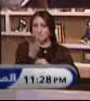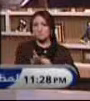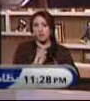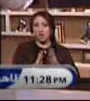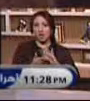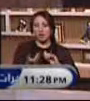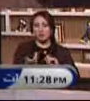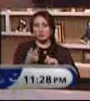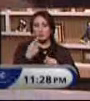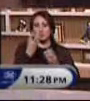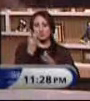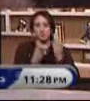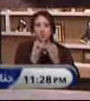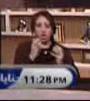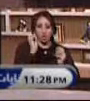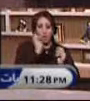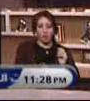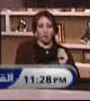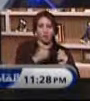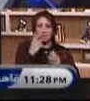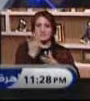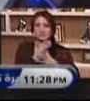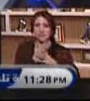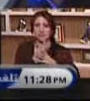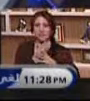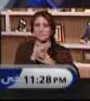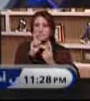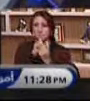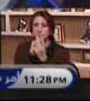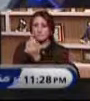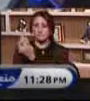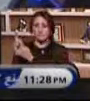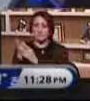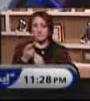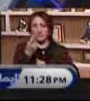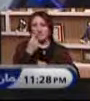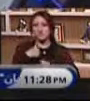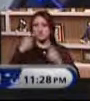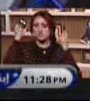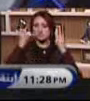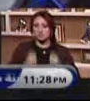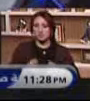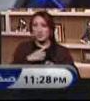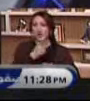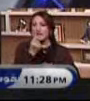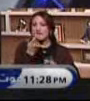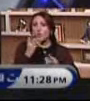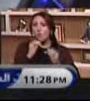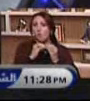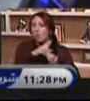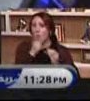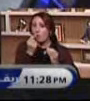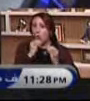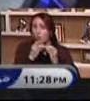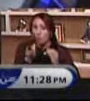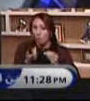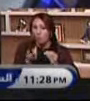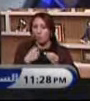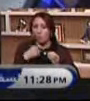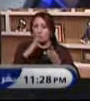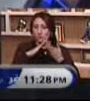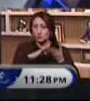النار. ويؤتى بالكريم، تعالى ماذا صنعت بالمال؟ انفقته على عبادك. لا، انما انفقت ليقول جواد